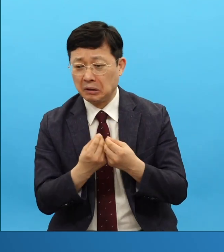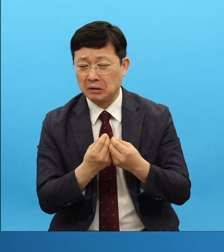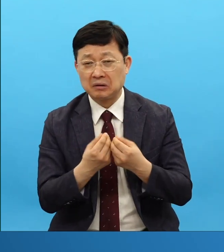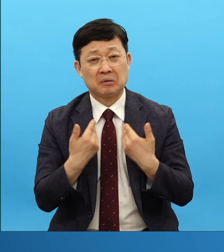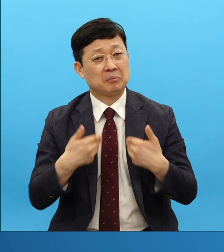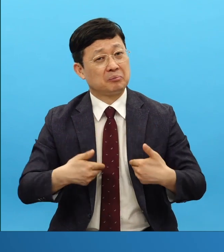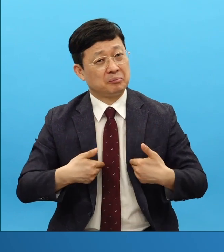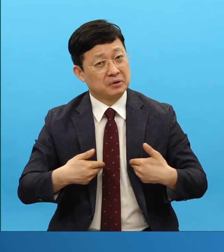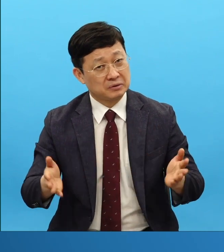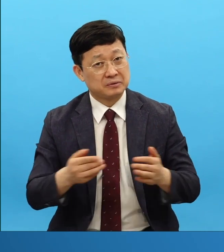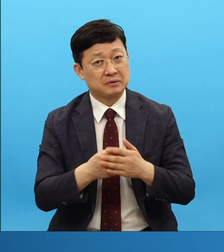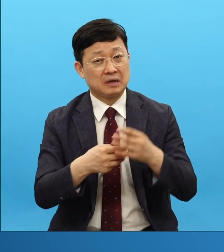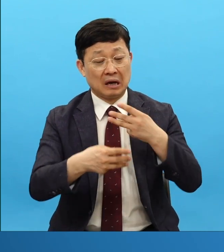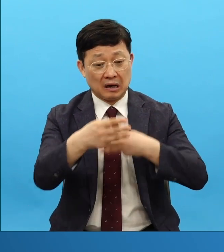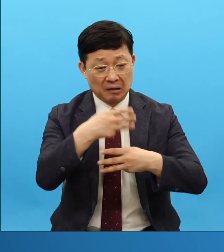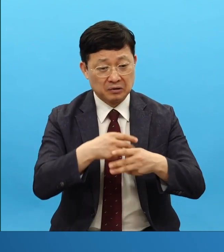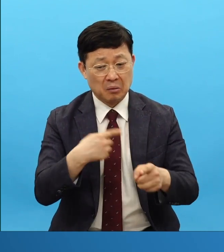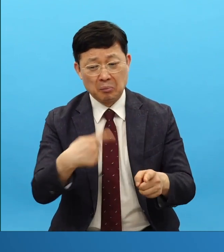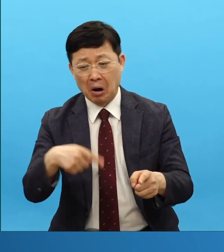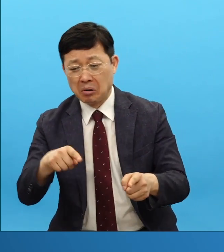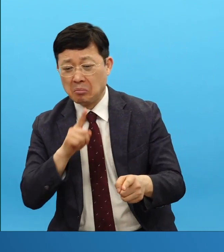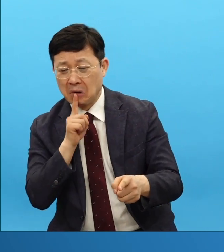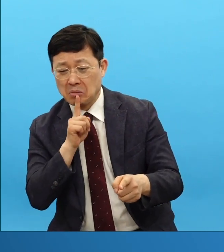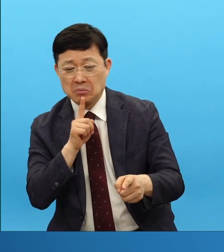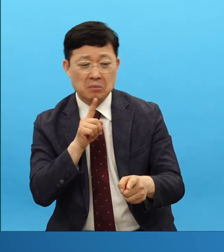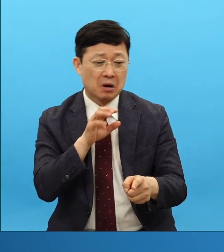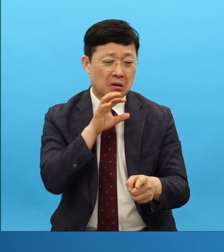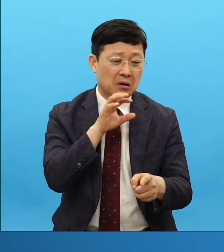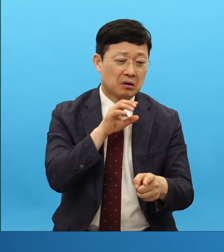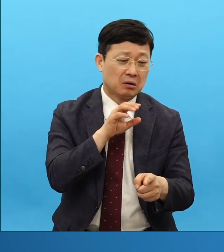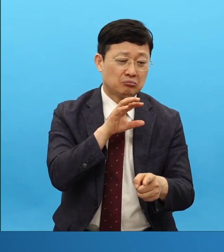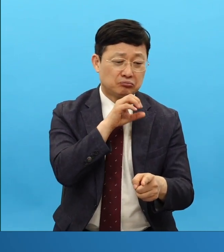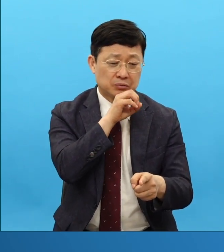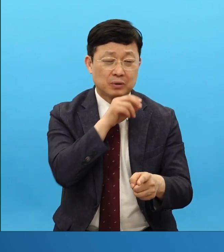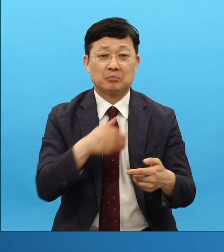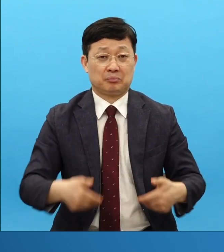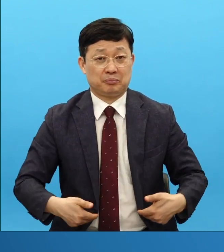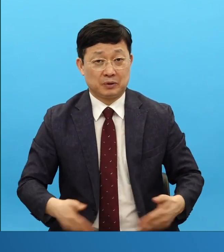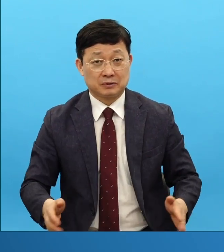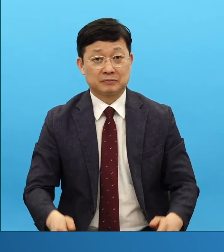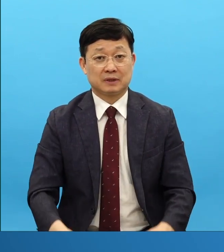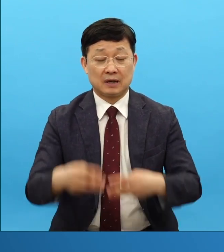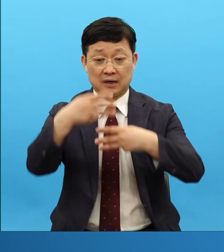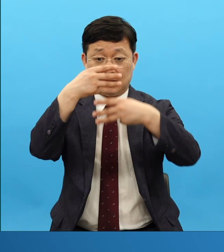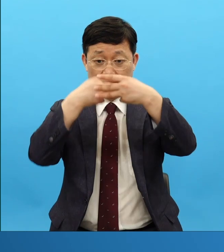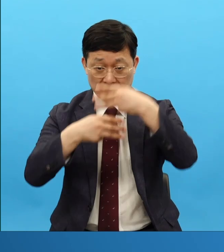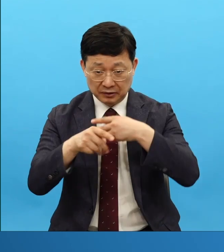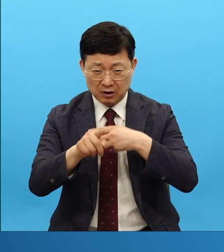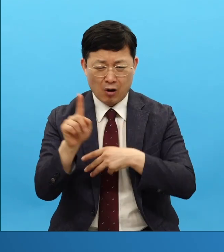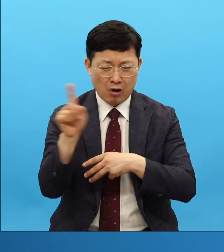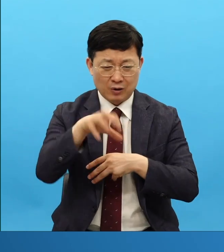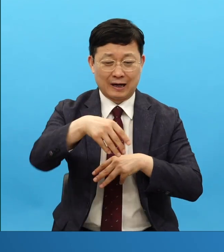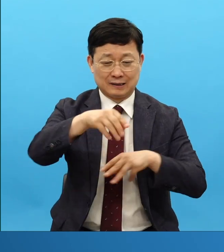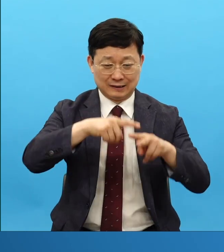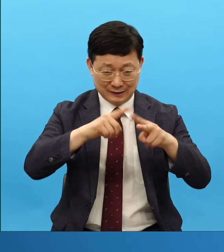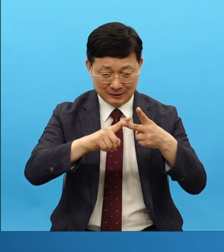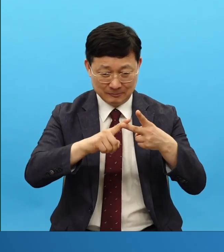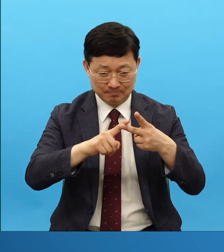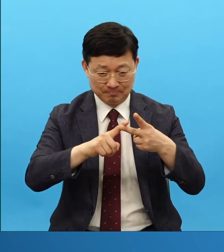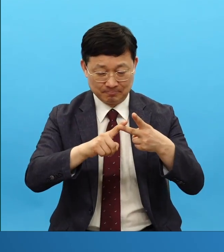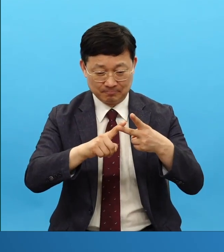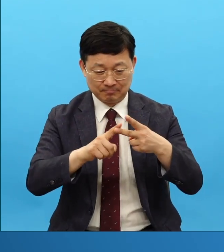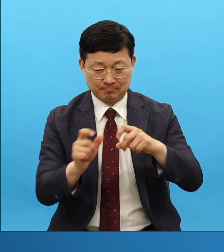the remnants. 렘넌트는 핑계 없습니다. There's no excuses for the remnants. 렘넌트는 어디서든지 살아납니다. Remnants can survive